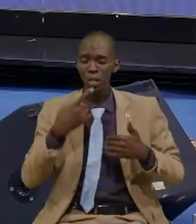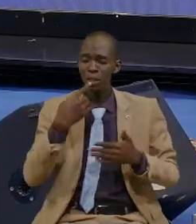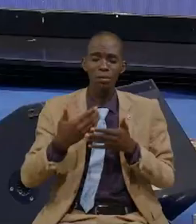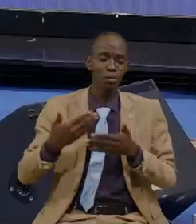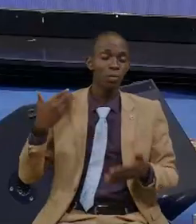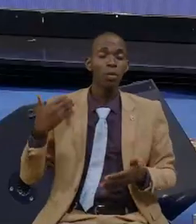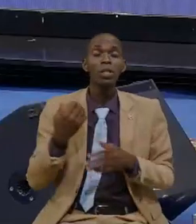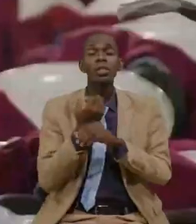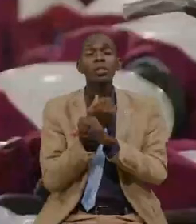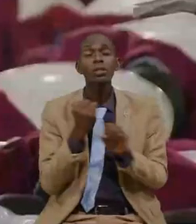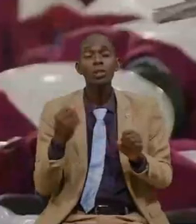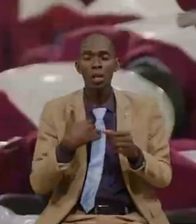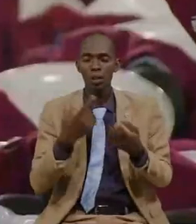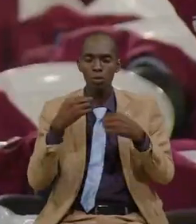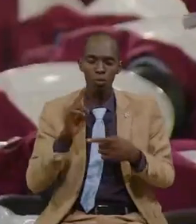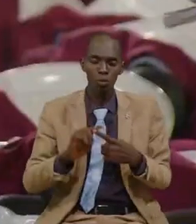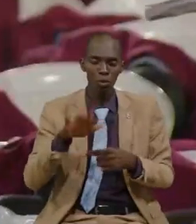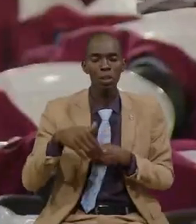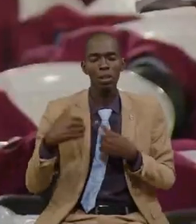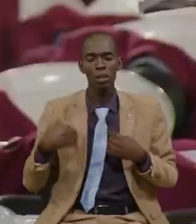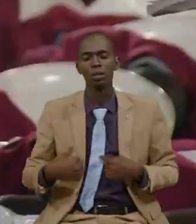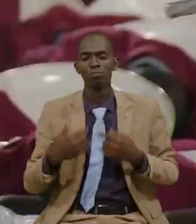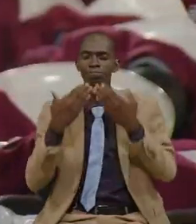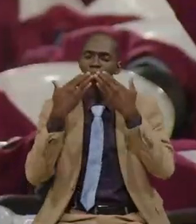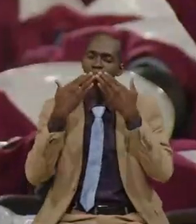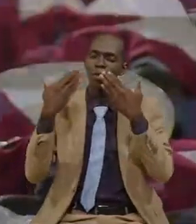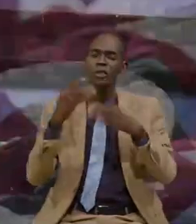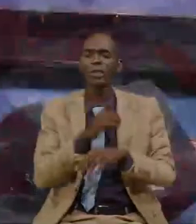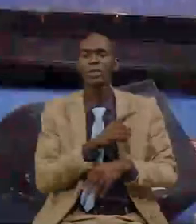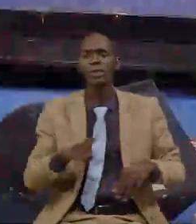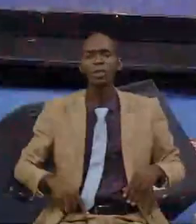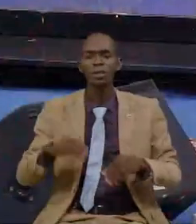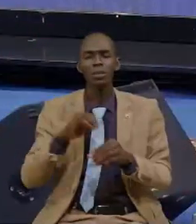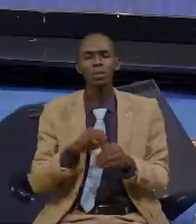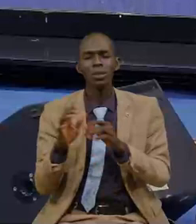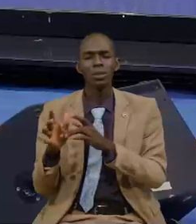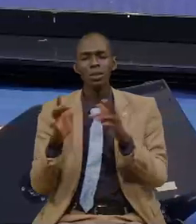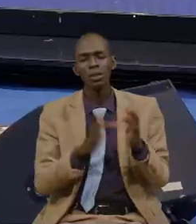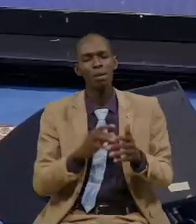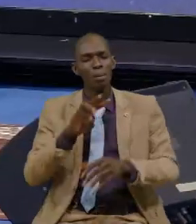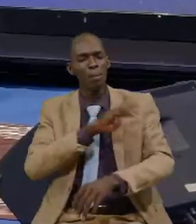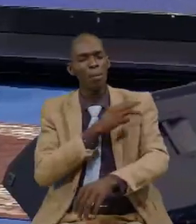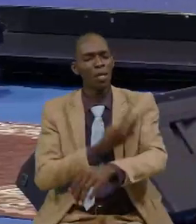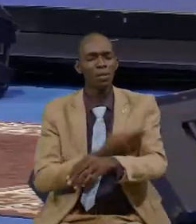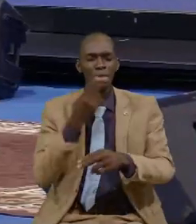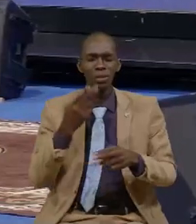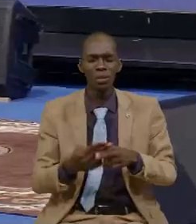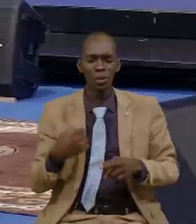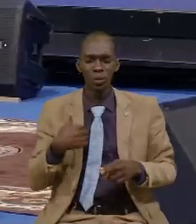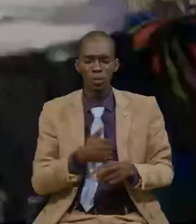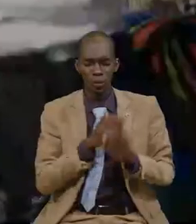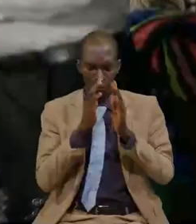Jésus a dit, que le salut est entré dans leur cœur. Merci Seigneur. Au nom puissant